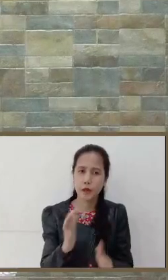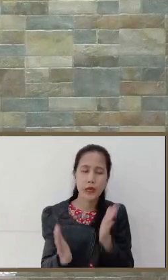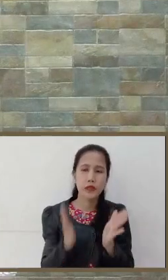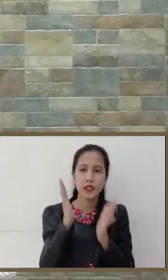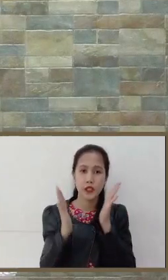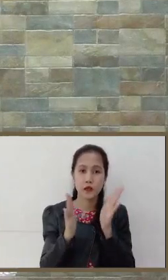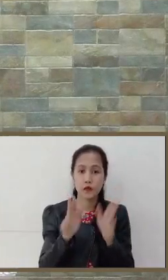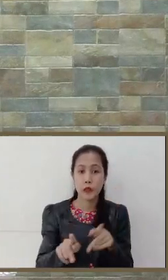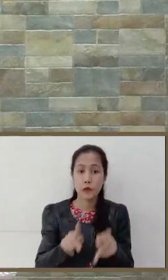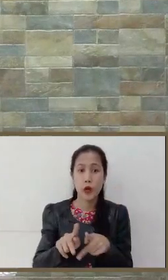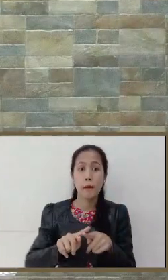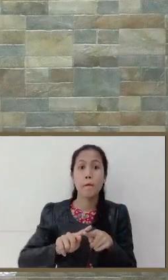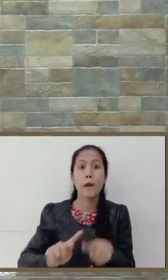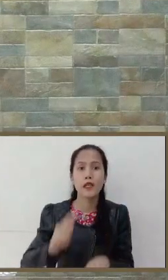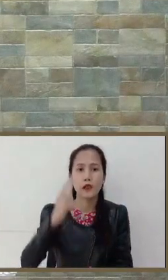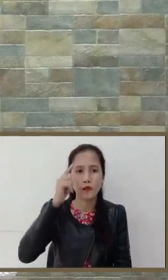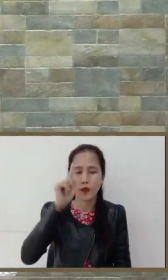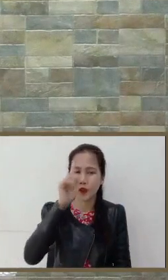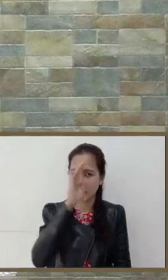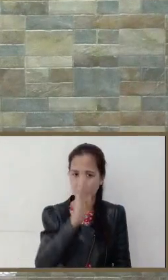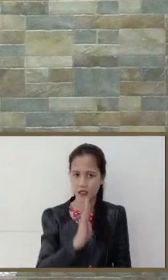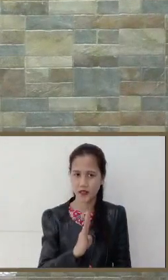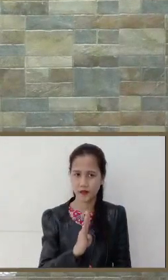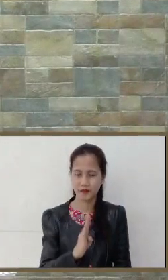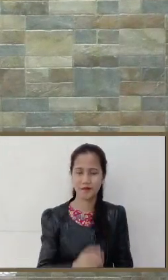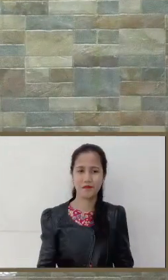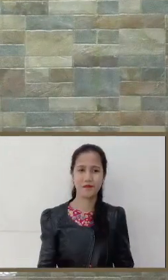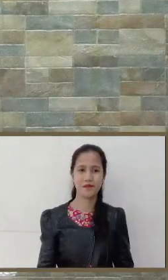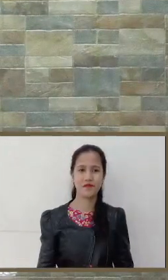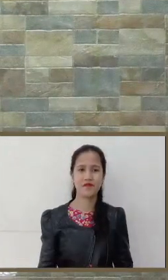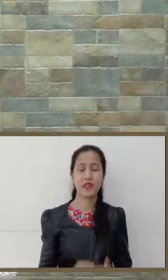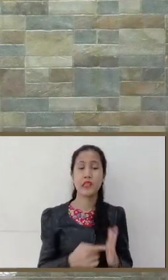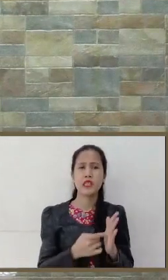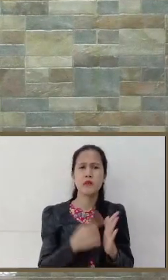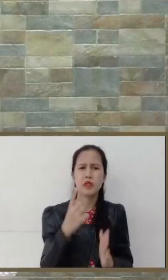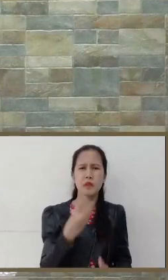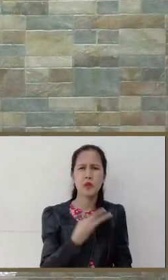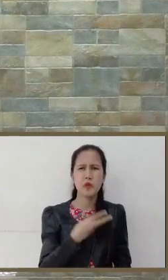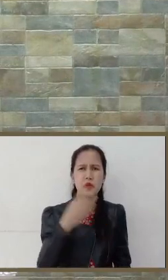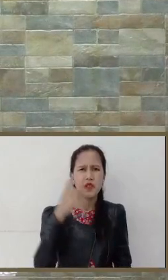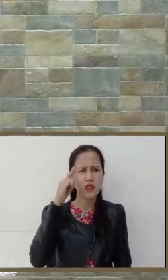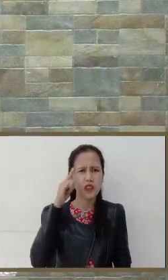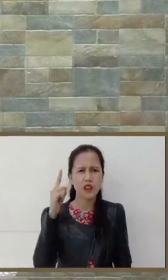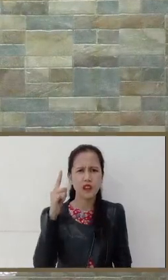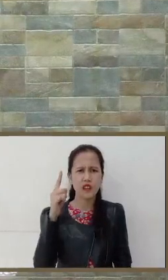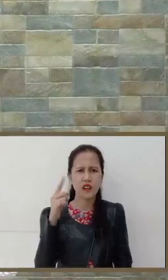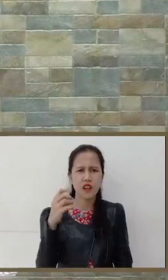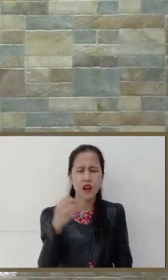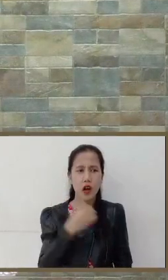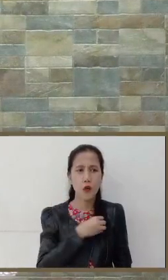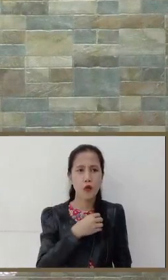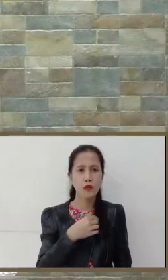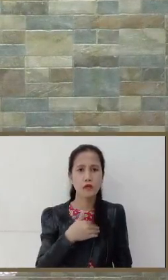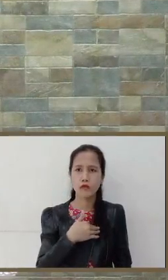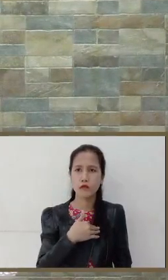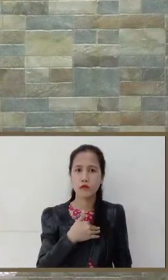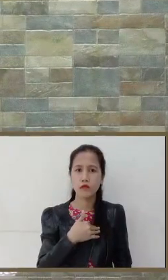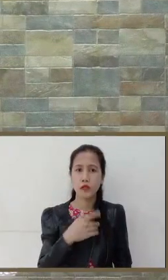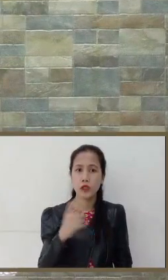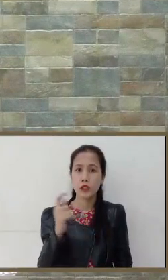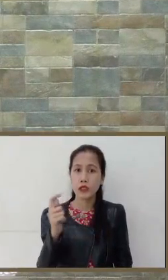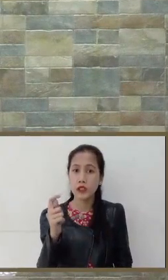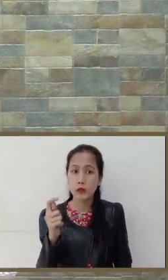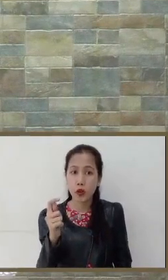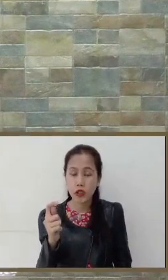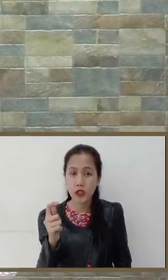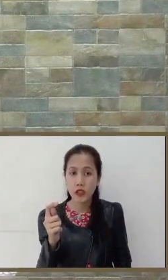ninyo. Mga kapatid, minsan ang nag-ano yung reputation, hindi natin alam na tumatagal tayo sa ministry na yung reputation na natin ang ating